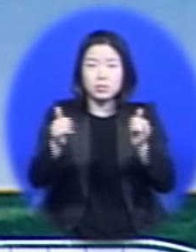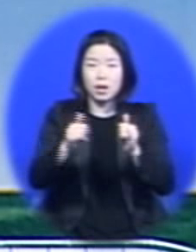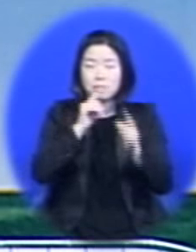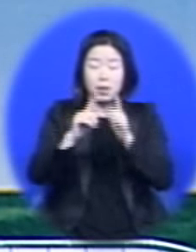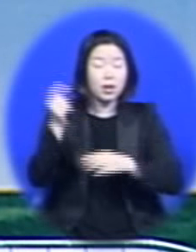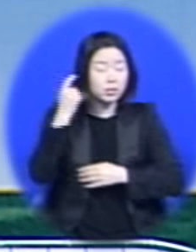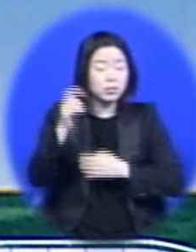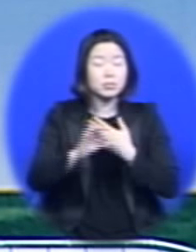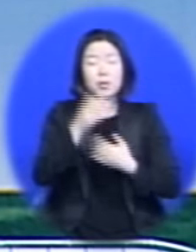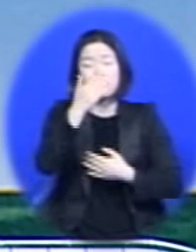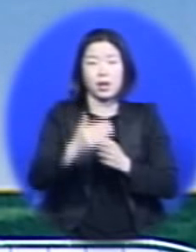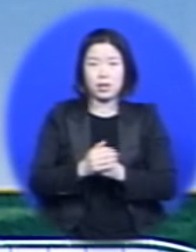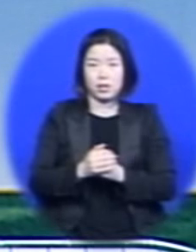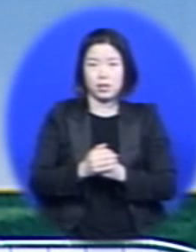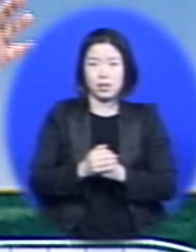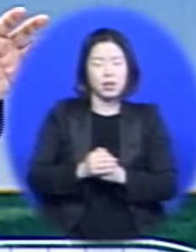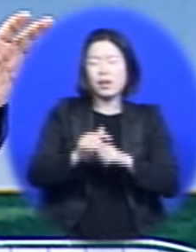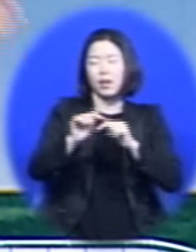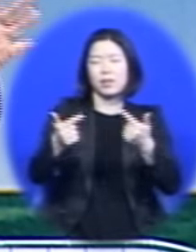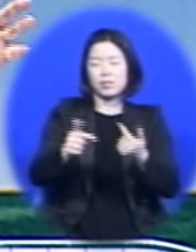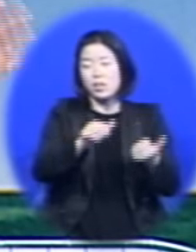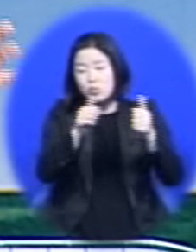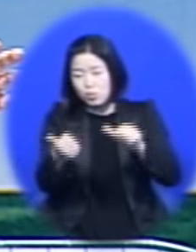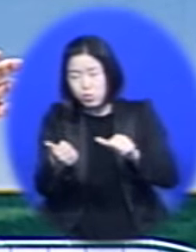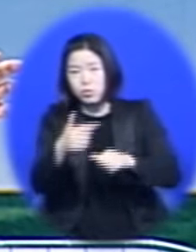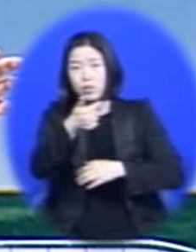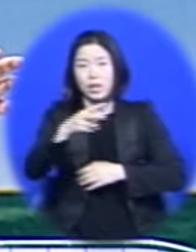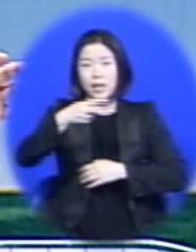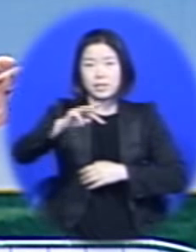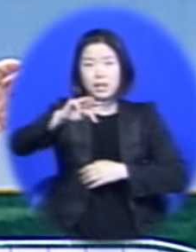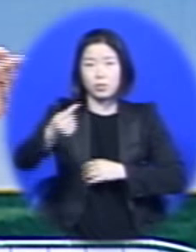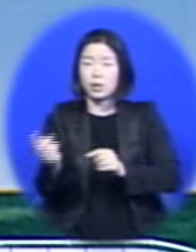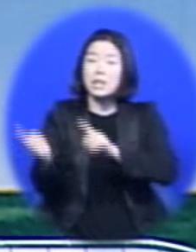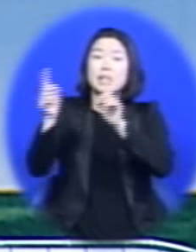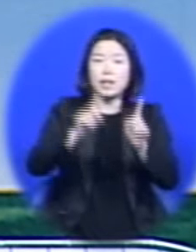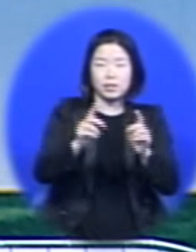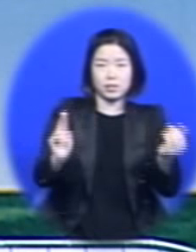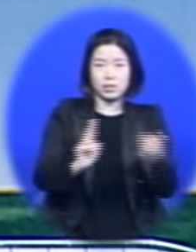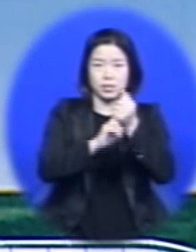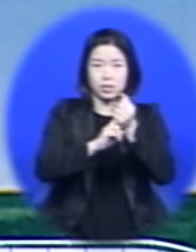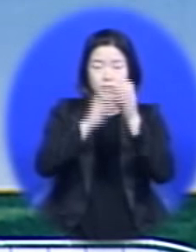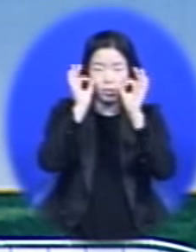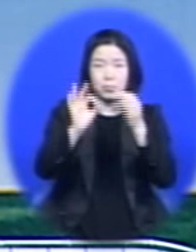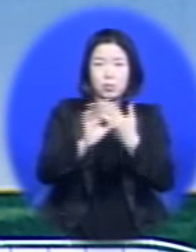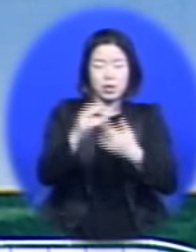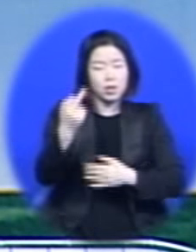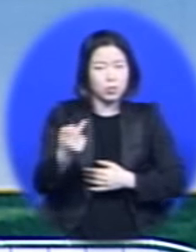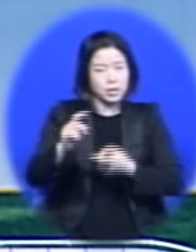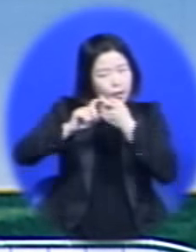아닙니다. 죽은 나사로가 살아나는 그런 기적이 일어나면 동생들이 좀 관심 있게 들을